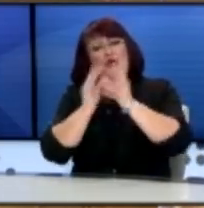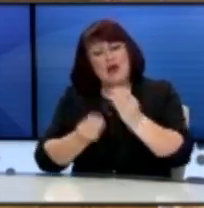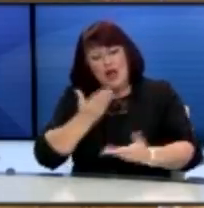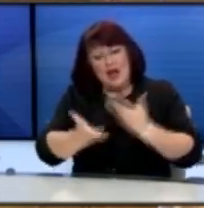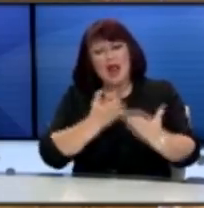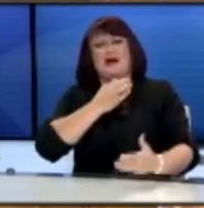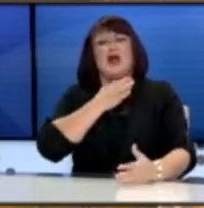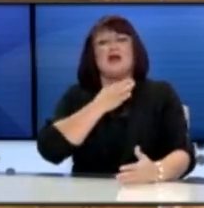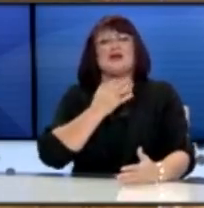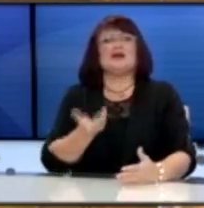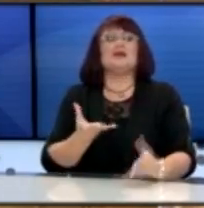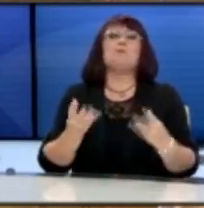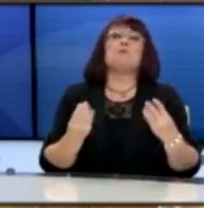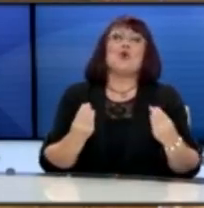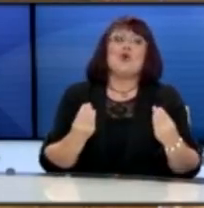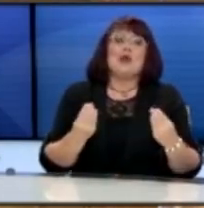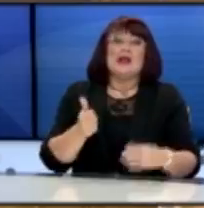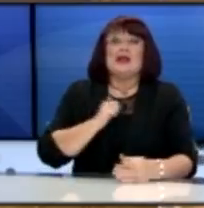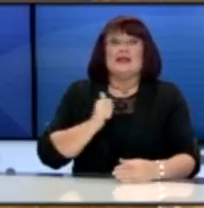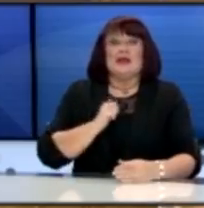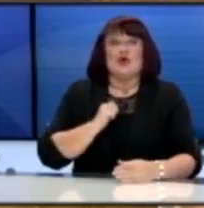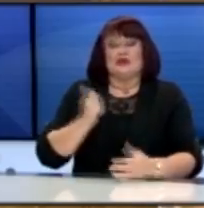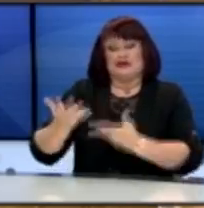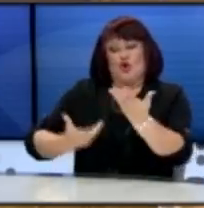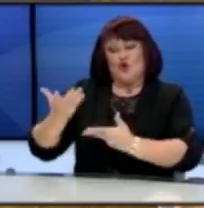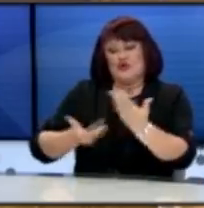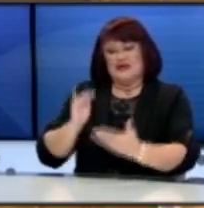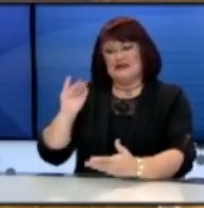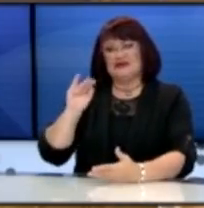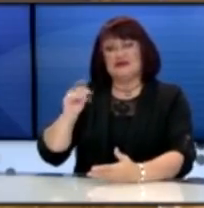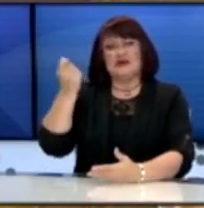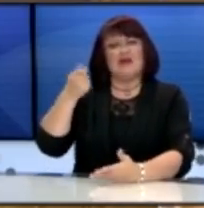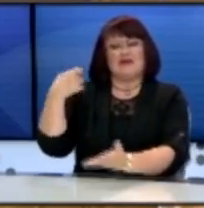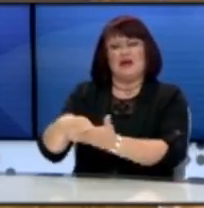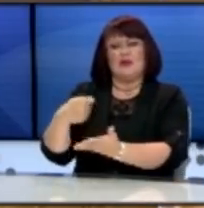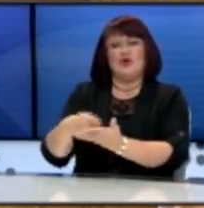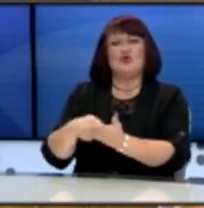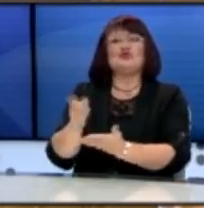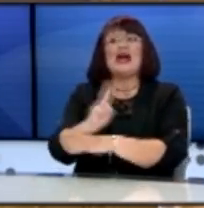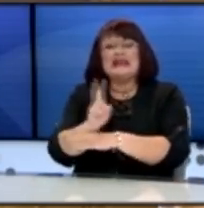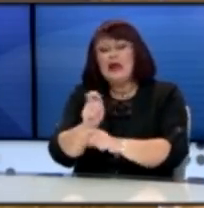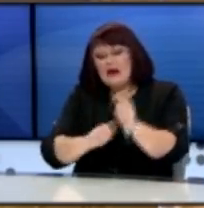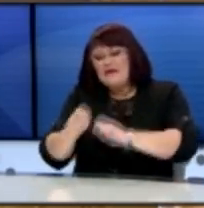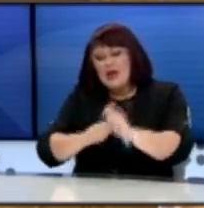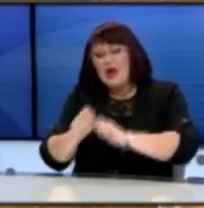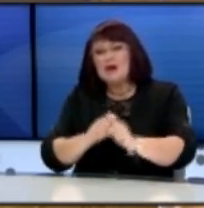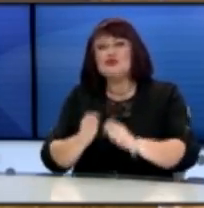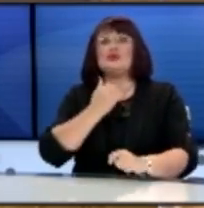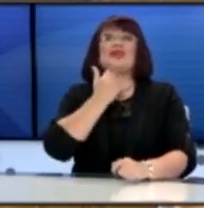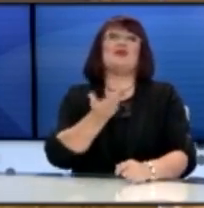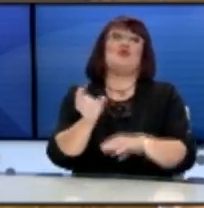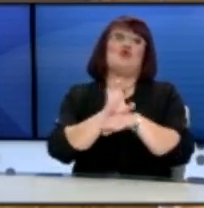Πολλοί αναγκάζονται να καταφεύγουν σε ιδιώτες λογιστές που κοστίζουν αρκετά. Δεν έχουν όλη πρόσβαση